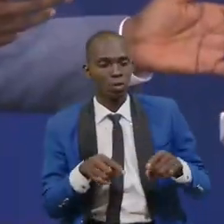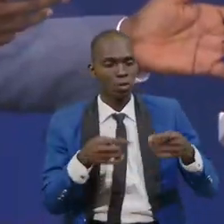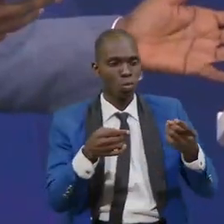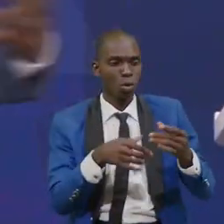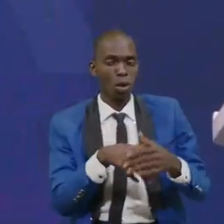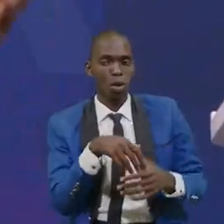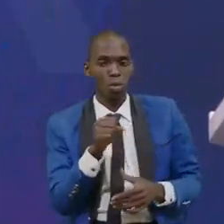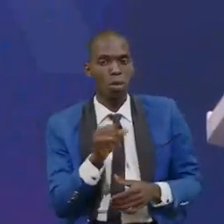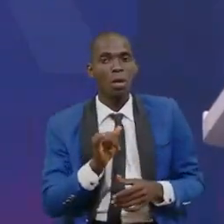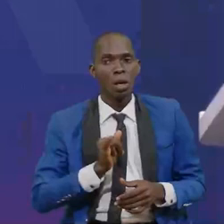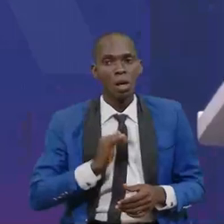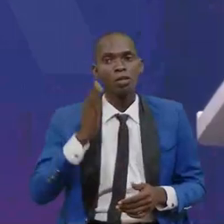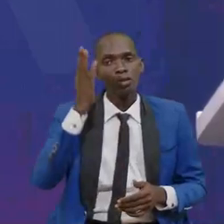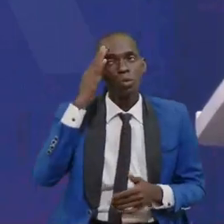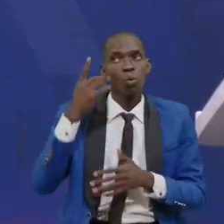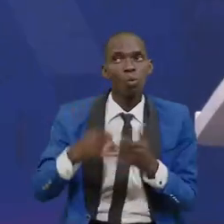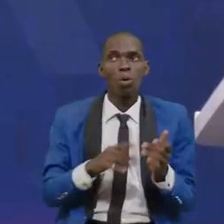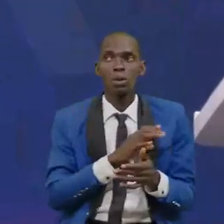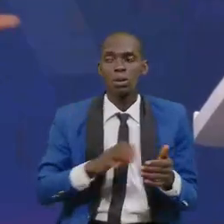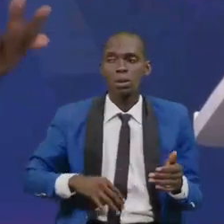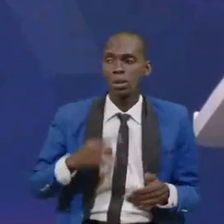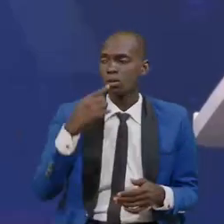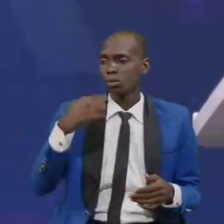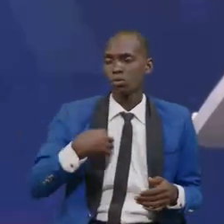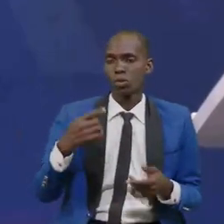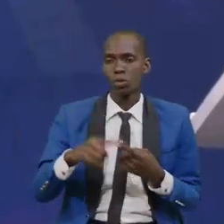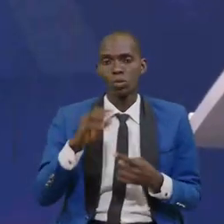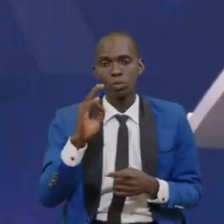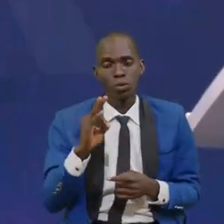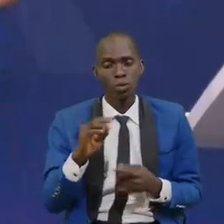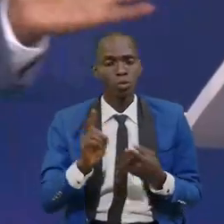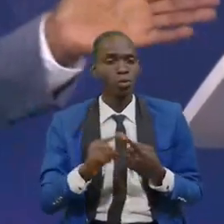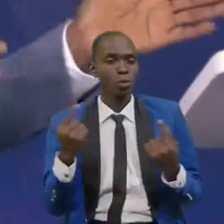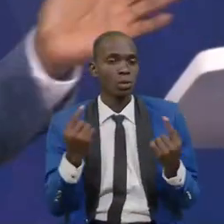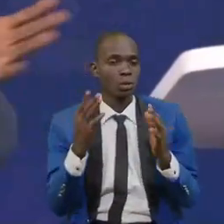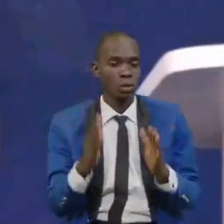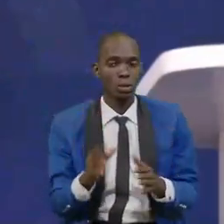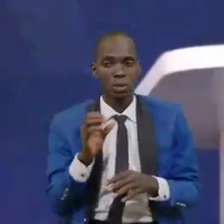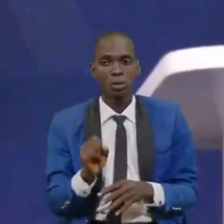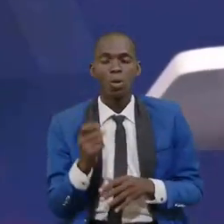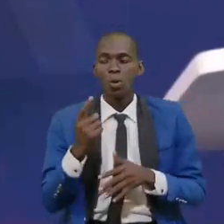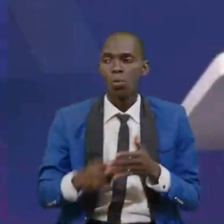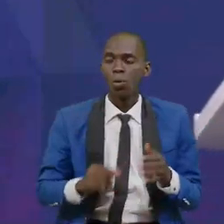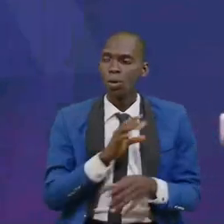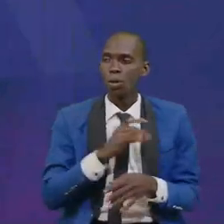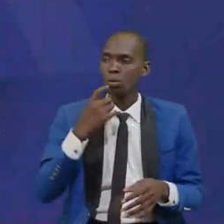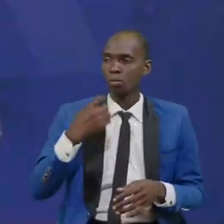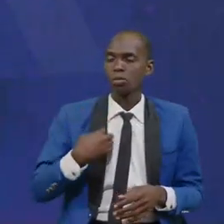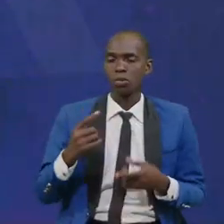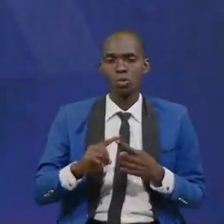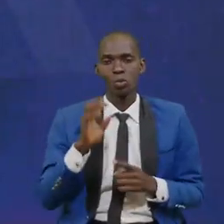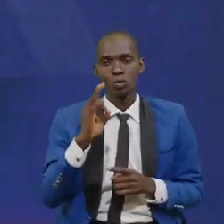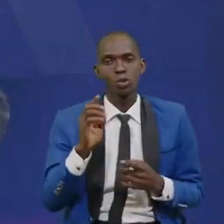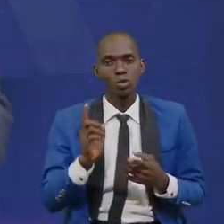je sais ce que Christ a dit. A dit de prêcher aux pécheurs, ce que Christ a dit de